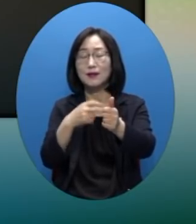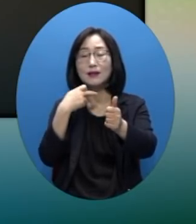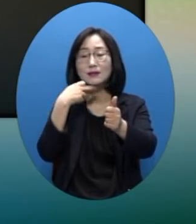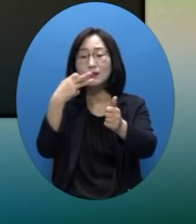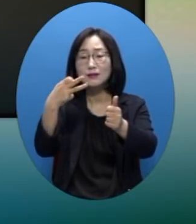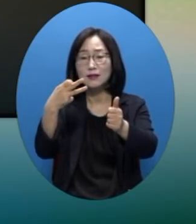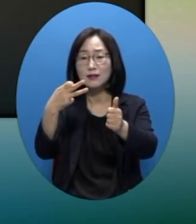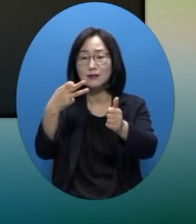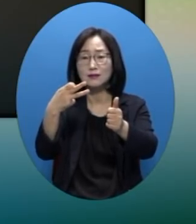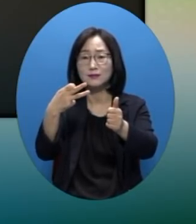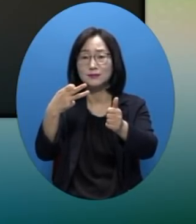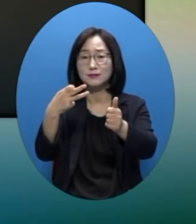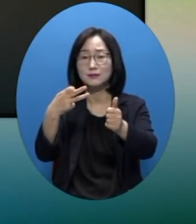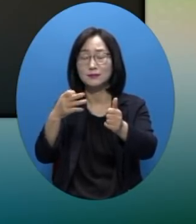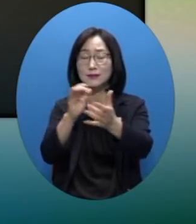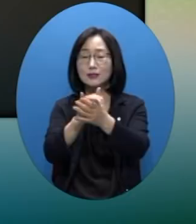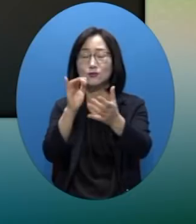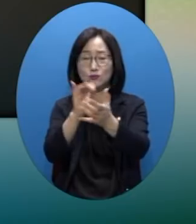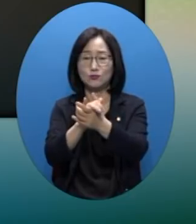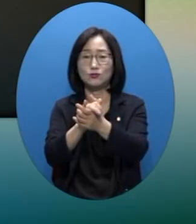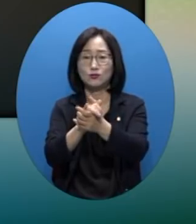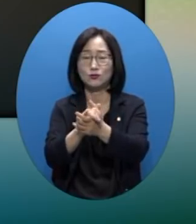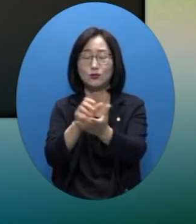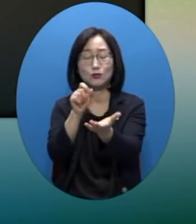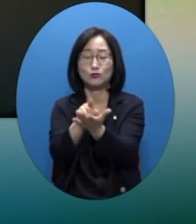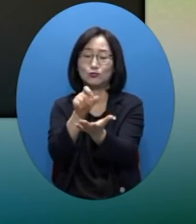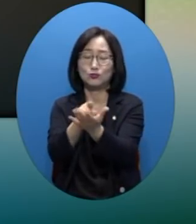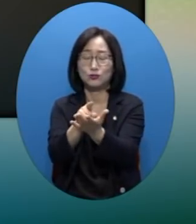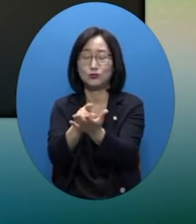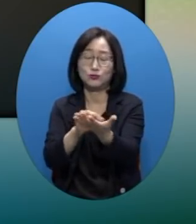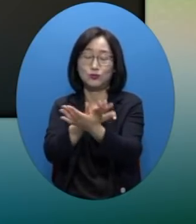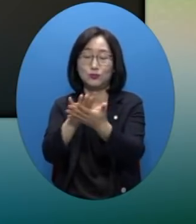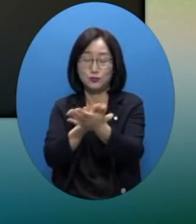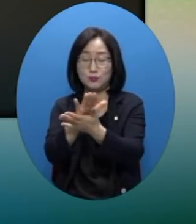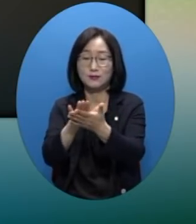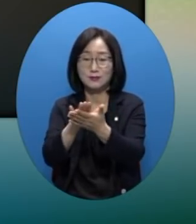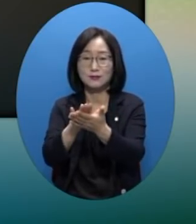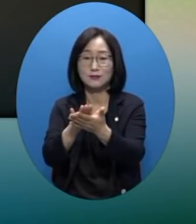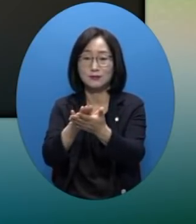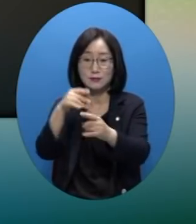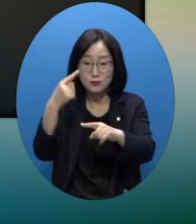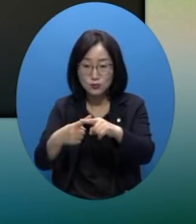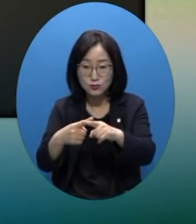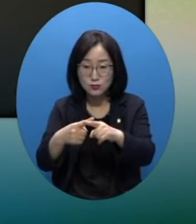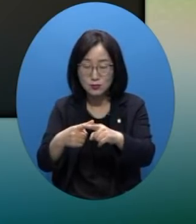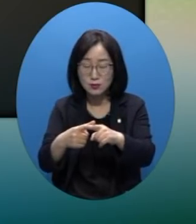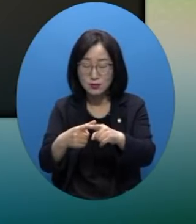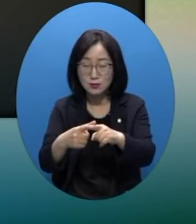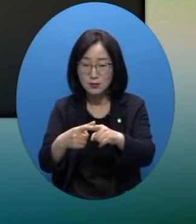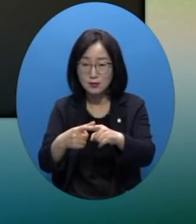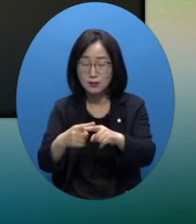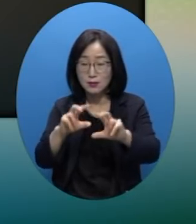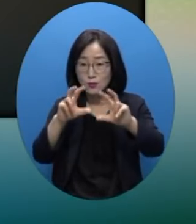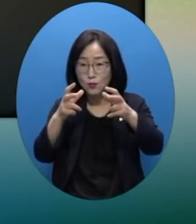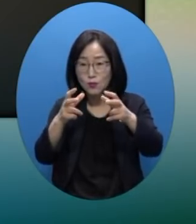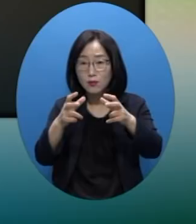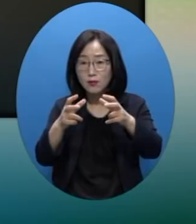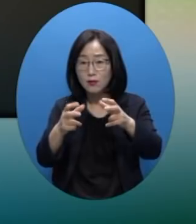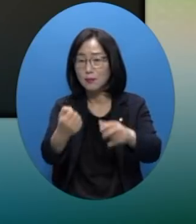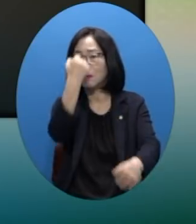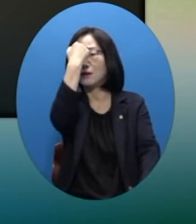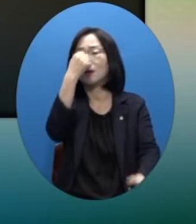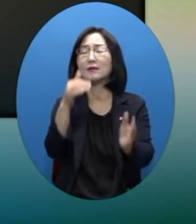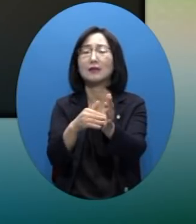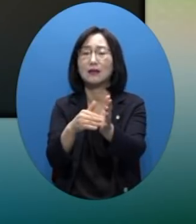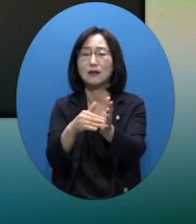13살 때 친구랑 축구 놀이를 하다가 축구공에 눈을